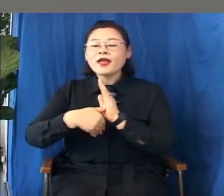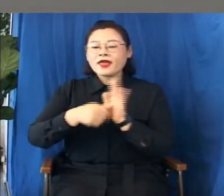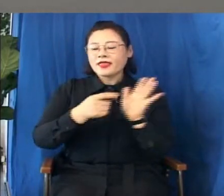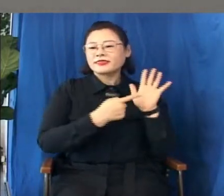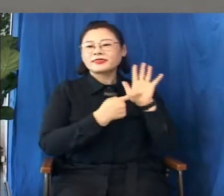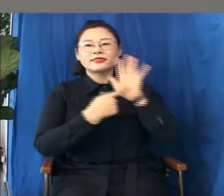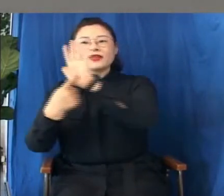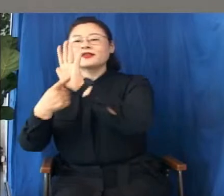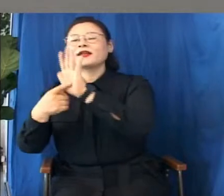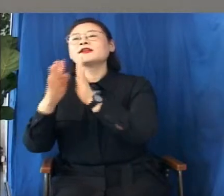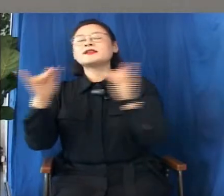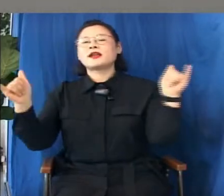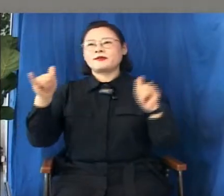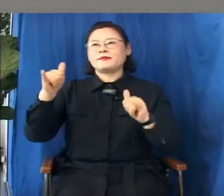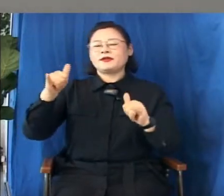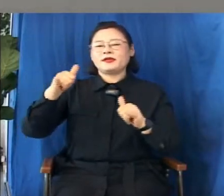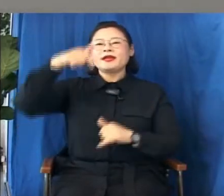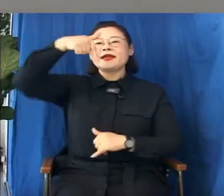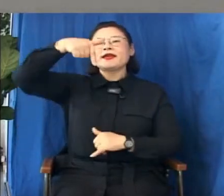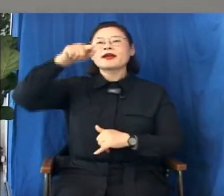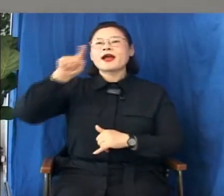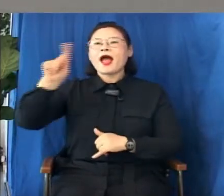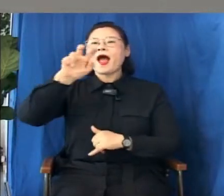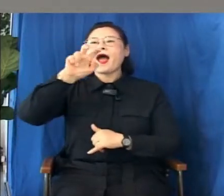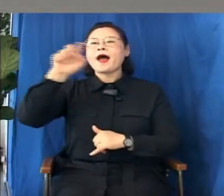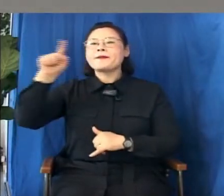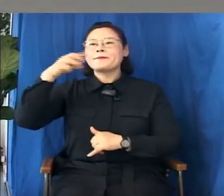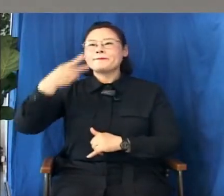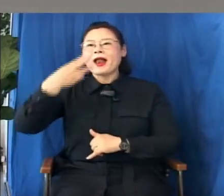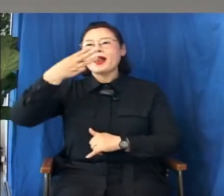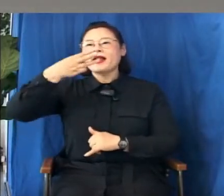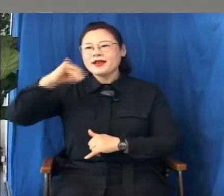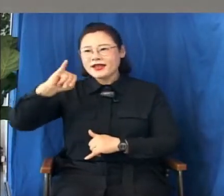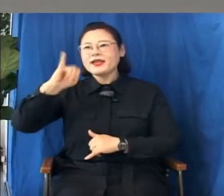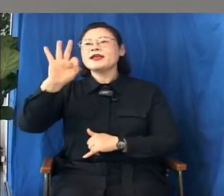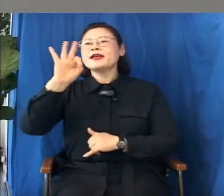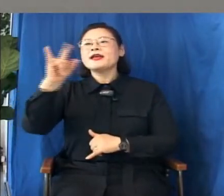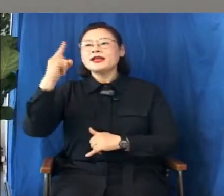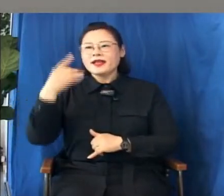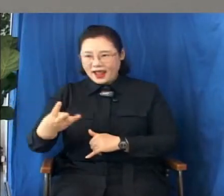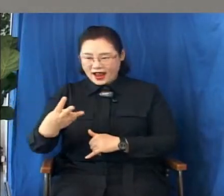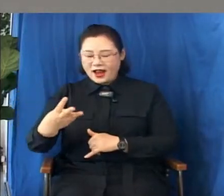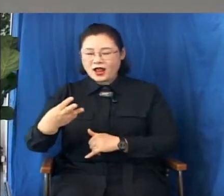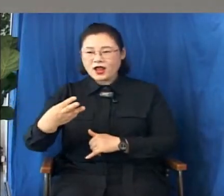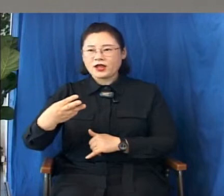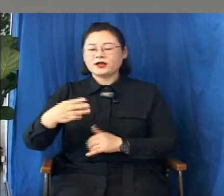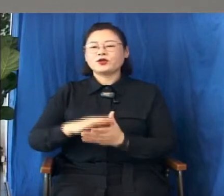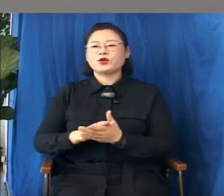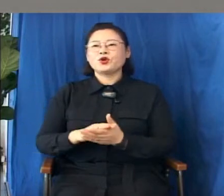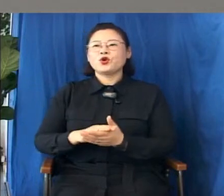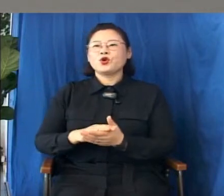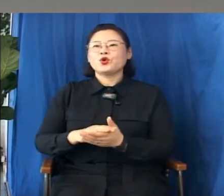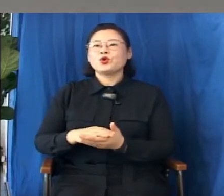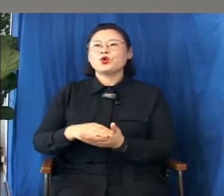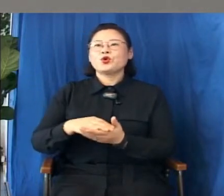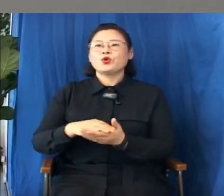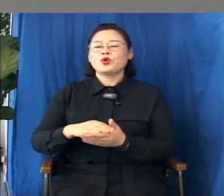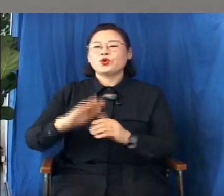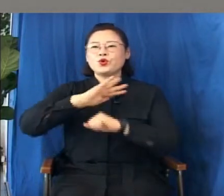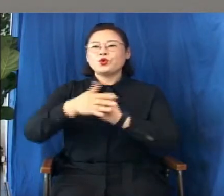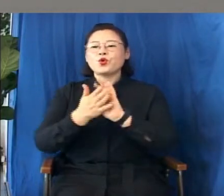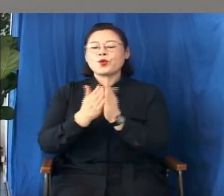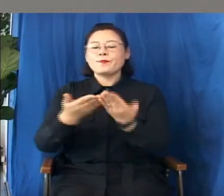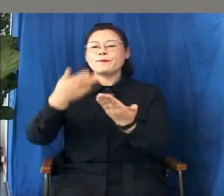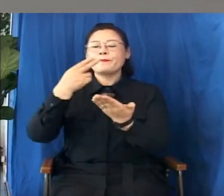가말리엘입니다. 34절 봅니다. 바리새인 가말리엘은 율법교사로 모든 백성에게 존경을 받는